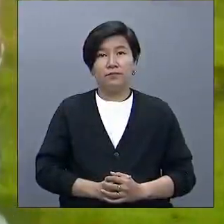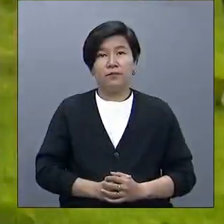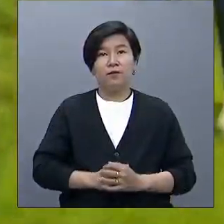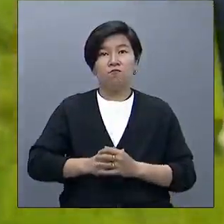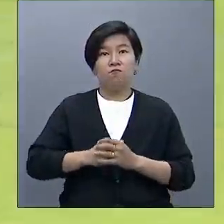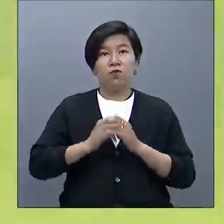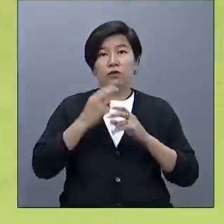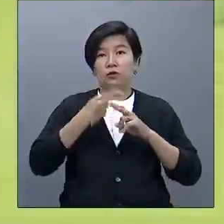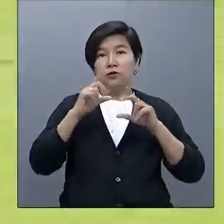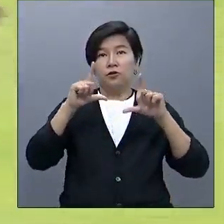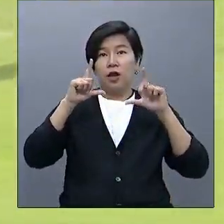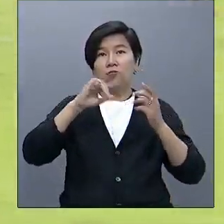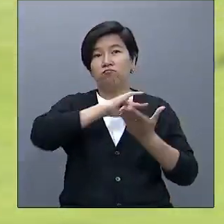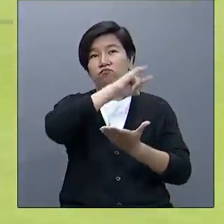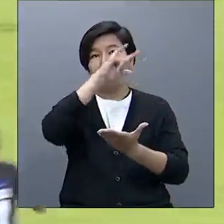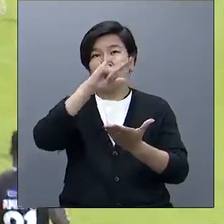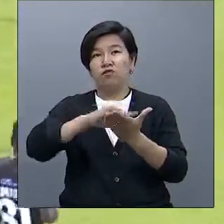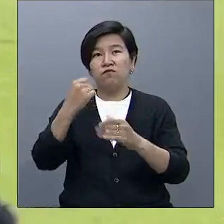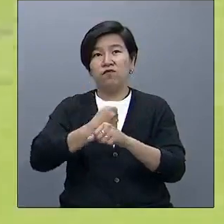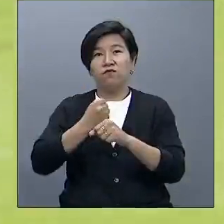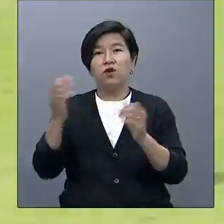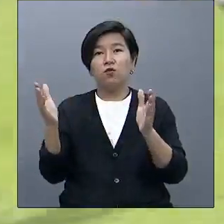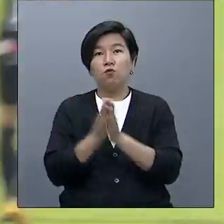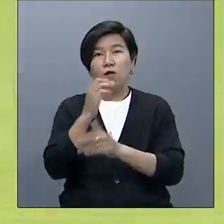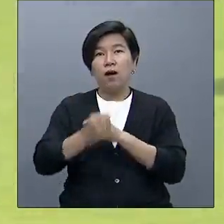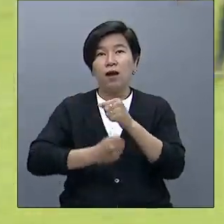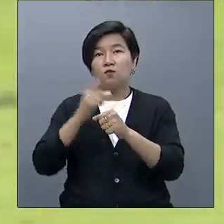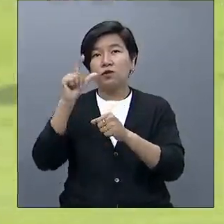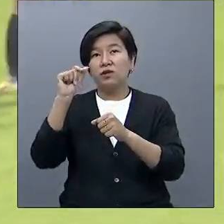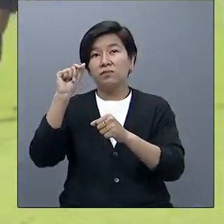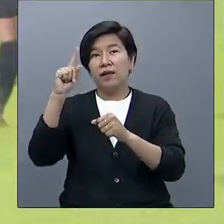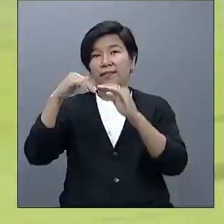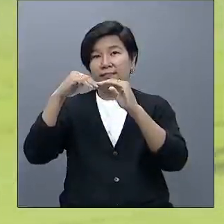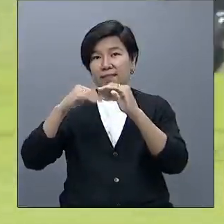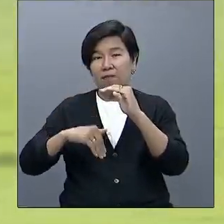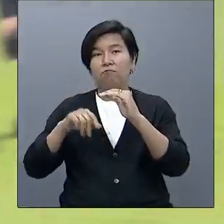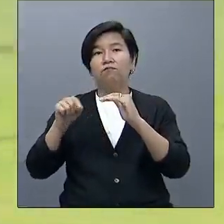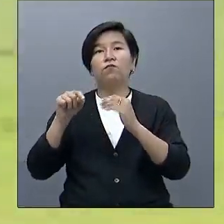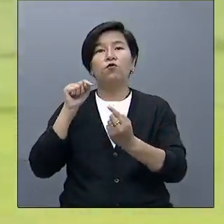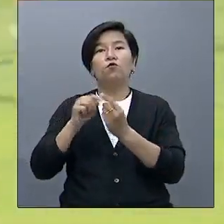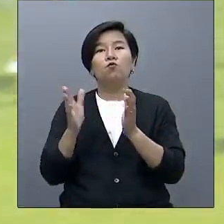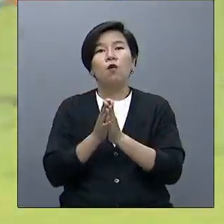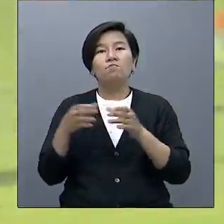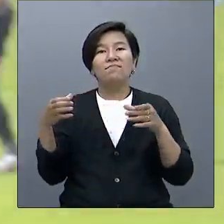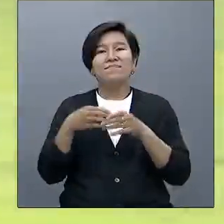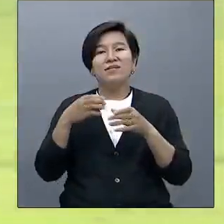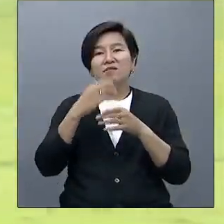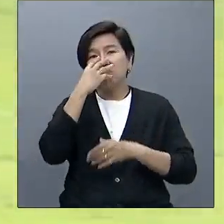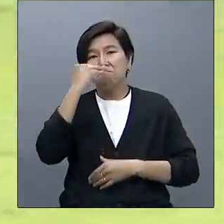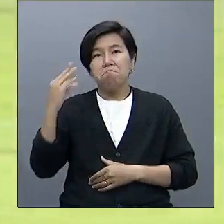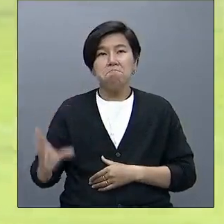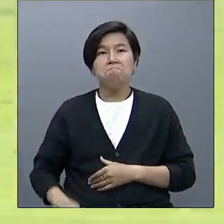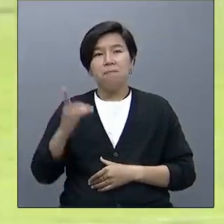าวรุ่งบินไปฝึกซ้อมกับเลสเตอร์ซิตี้รุ่นอายุไม่เกิน21ปีระหว่างวันที่26มิถุนายนถึง31กรกฎาคมนี้ด้วยนะ